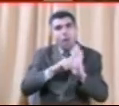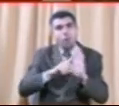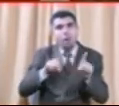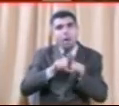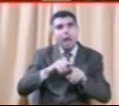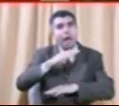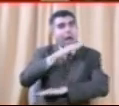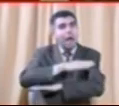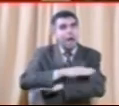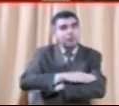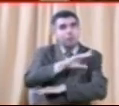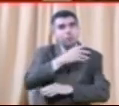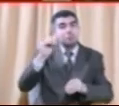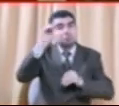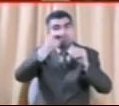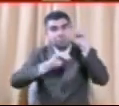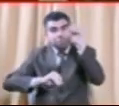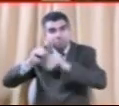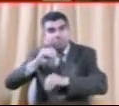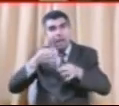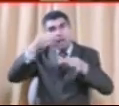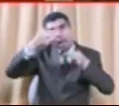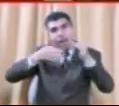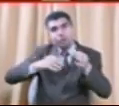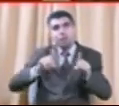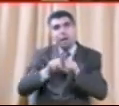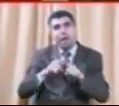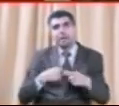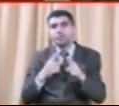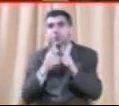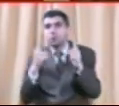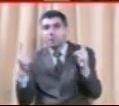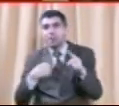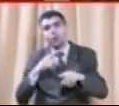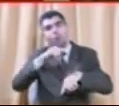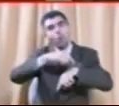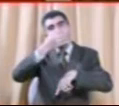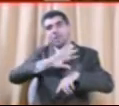التخليق. وهناك يعني تفاصيل كثيرة يضيق المجال لسردها كافة.